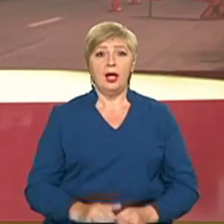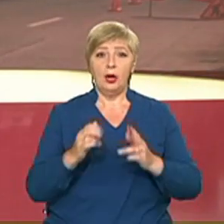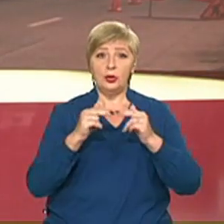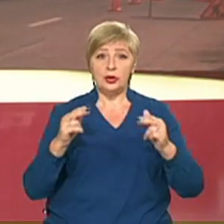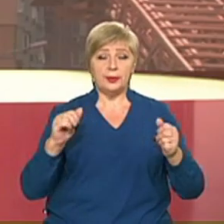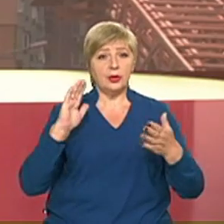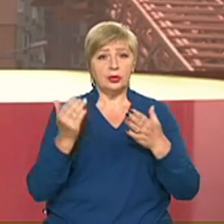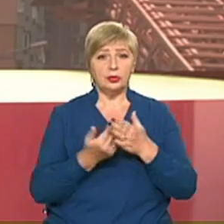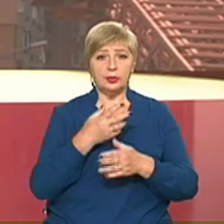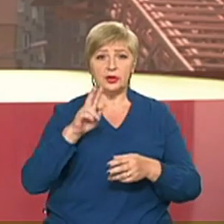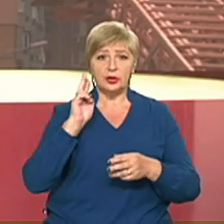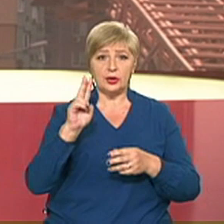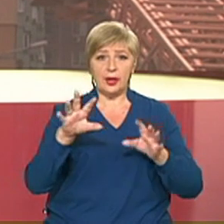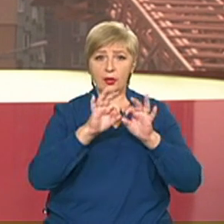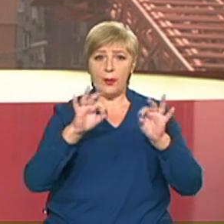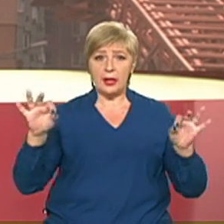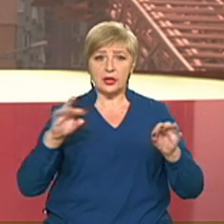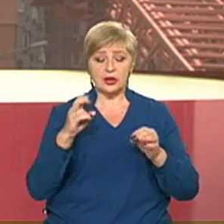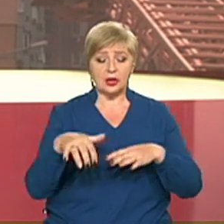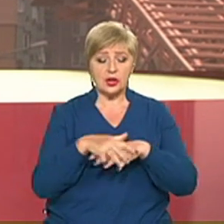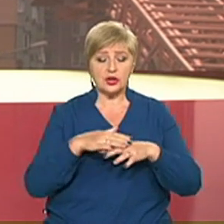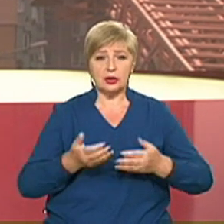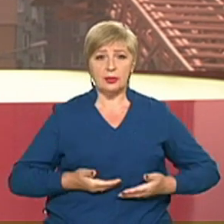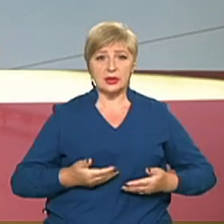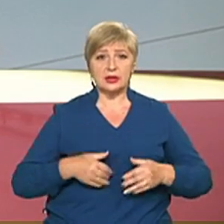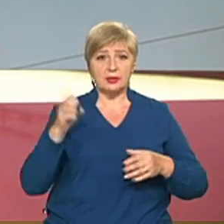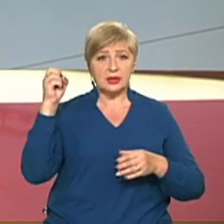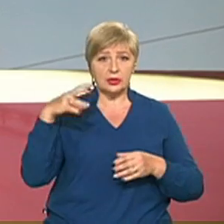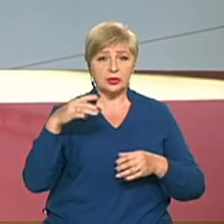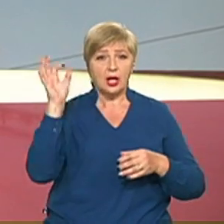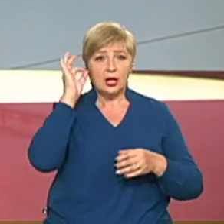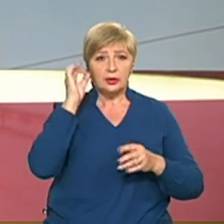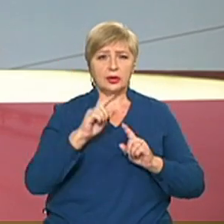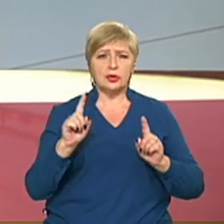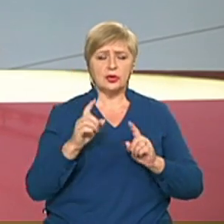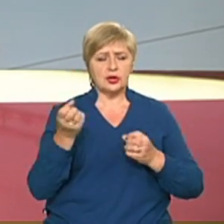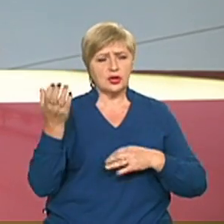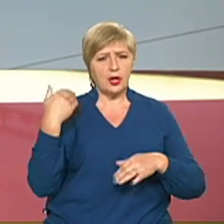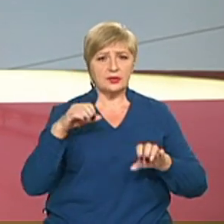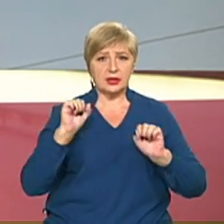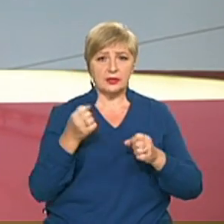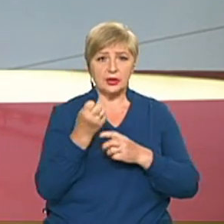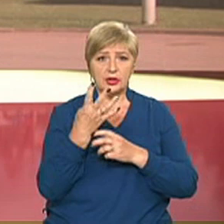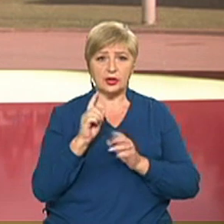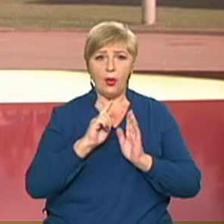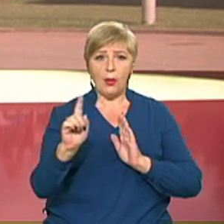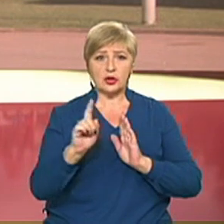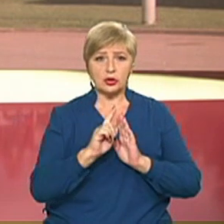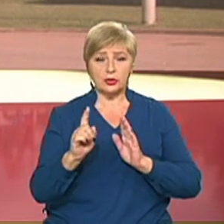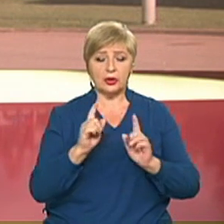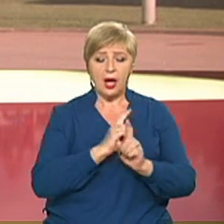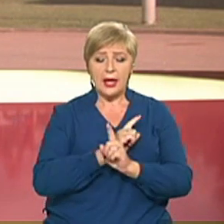У Дніпрі оновлюють тролейбусну мережу на житломасиві «Сонячний». Нагадаємо, ще взимку на 14-му маршруті курсувало